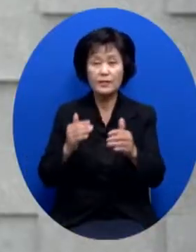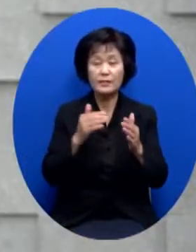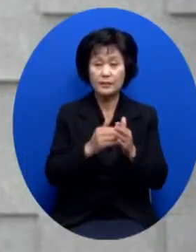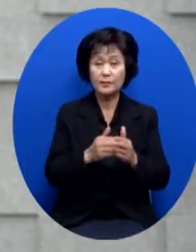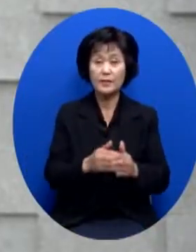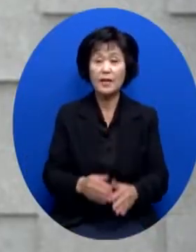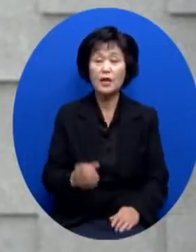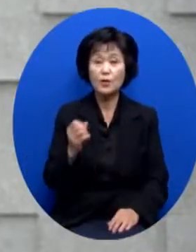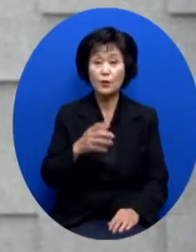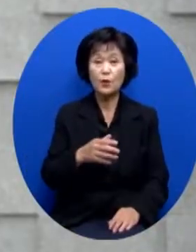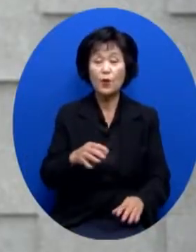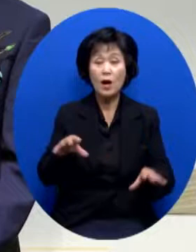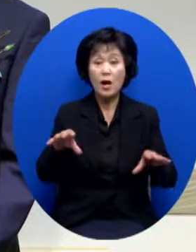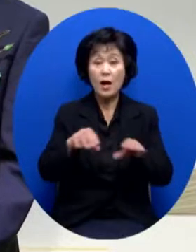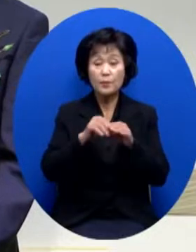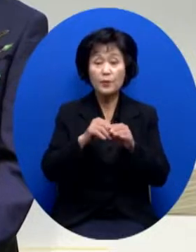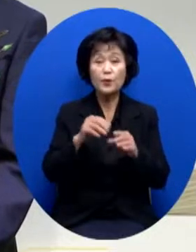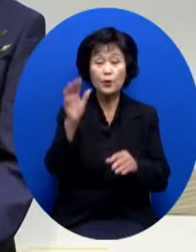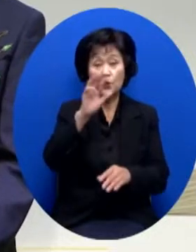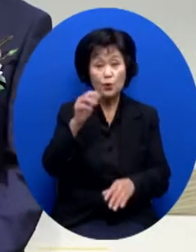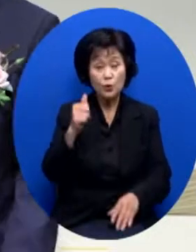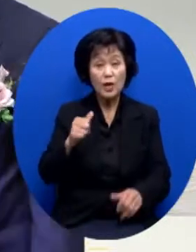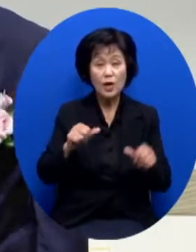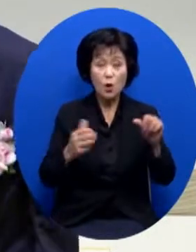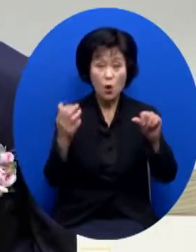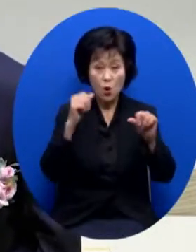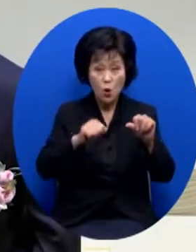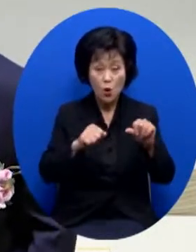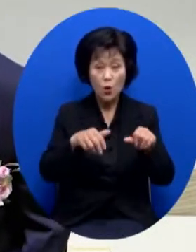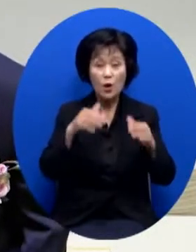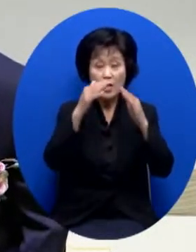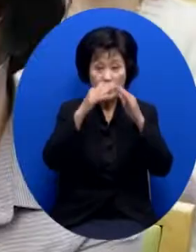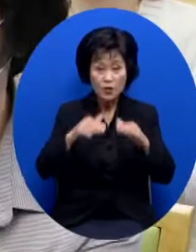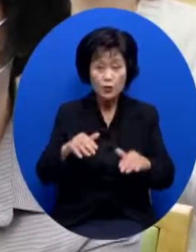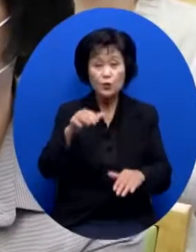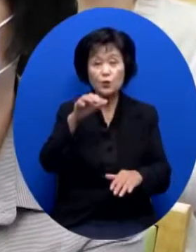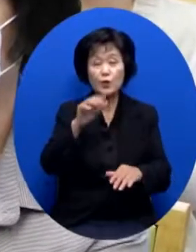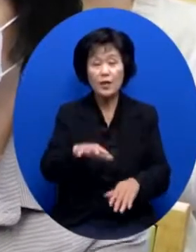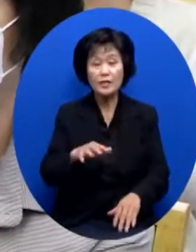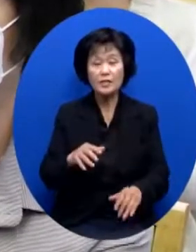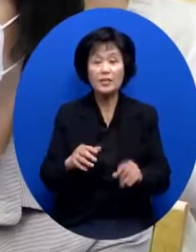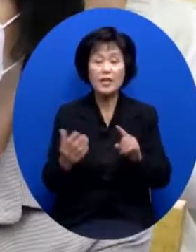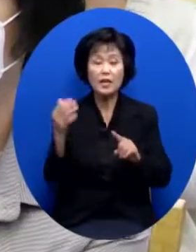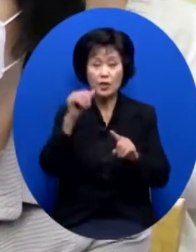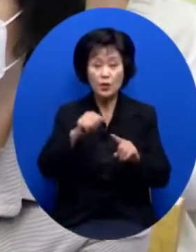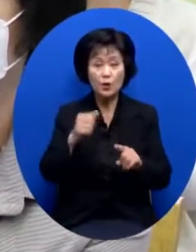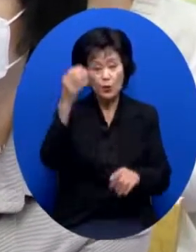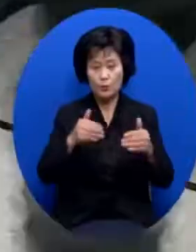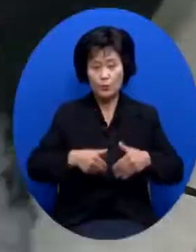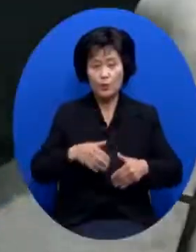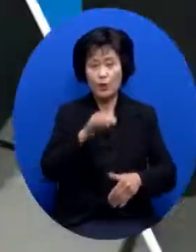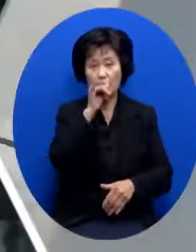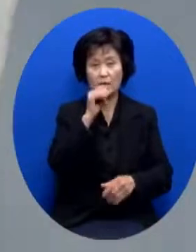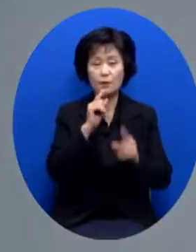위해 예장합동총회가 5억 원, 전주 양정교회가 1억 원의 후원금을 각각 전달했습니다.